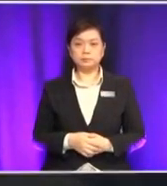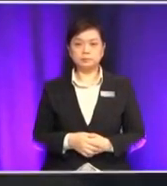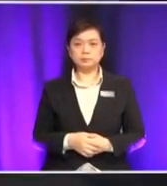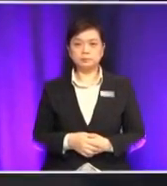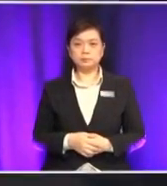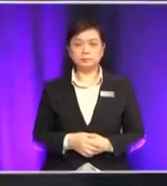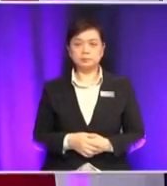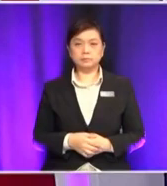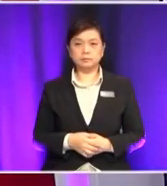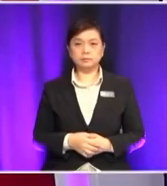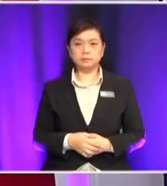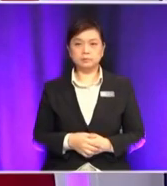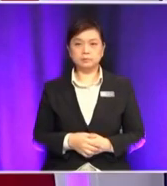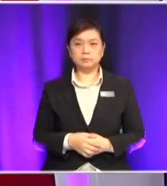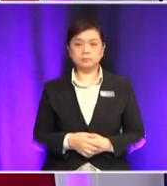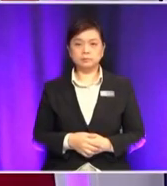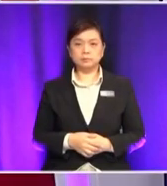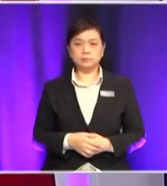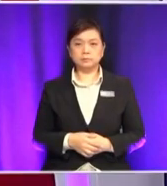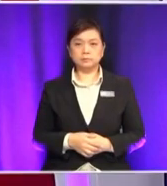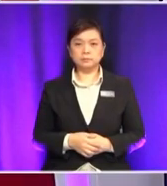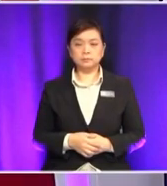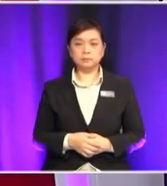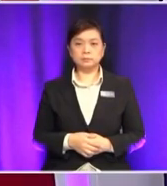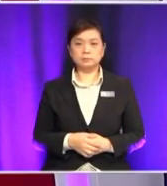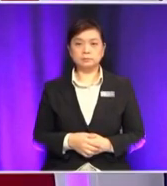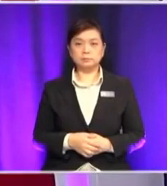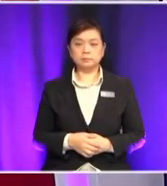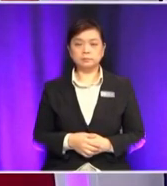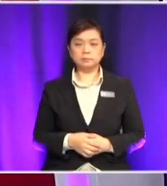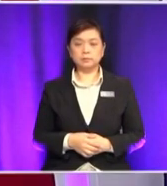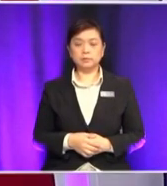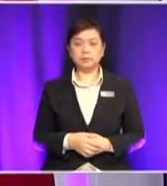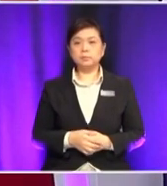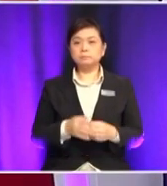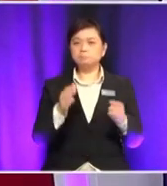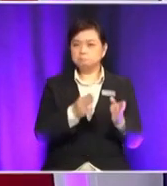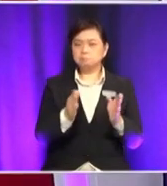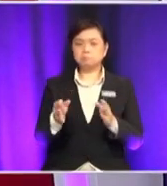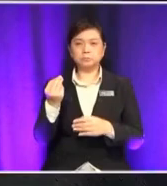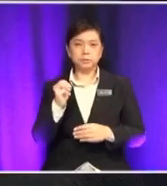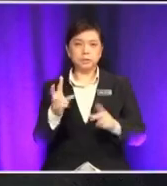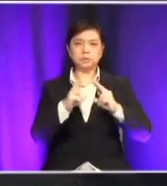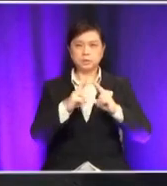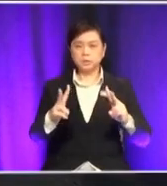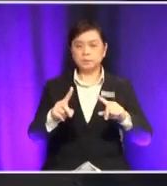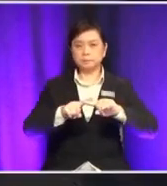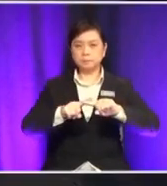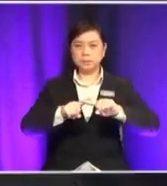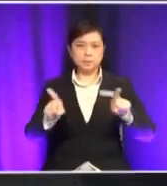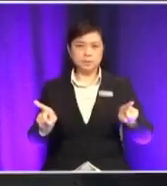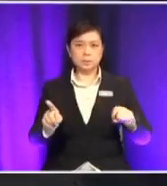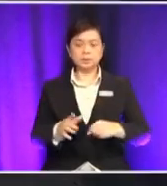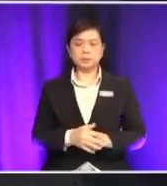1 mereka menyusun tetapi cara menyusun mereka sangat-sangat berbeda Chris berbanding mitosis alright